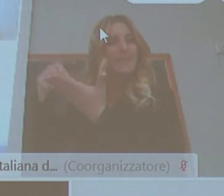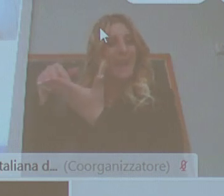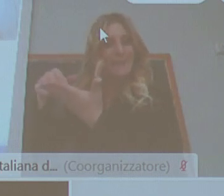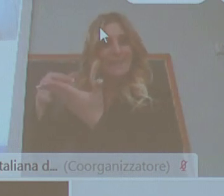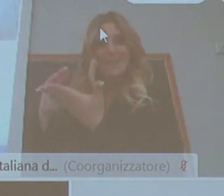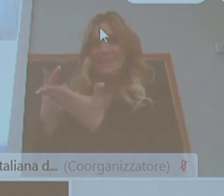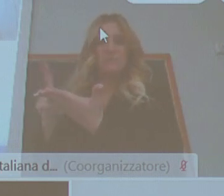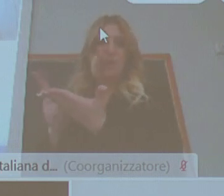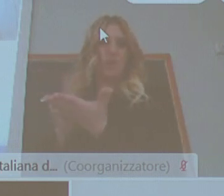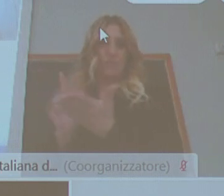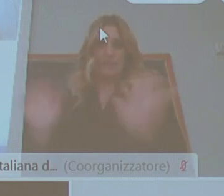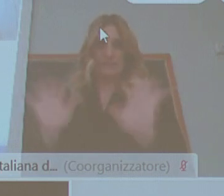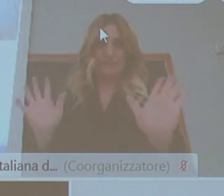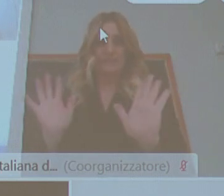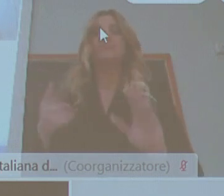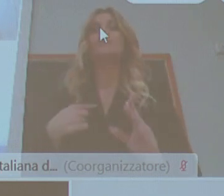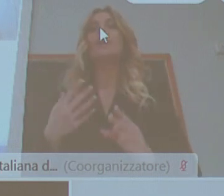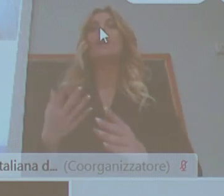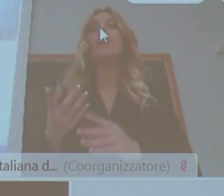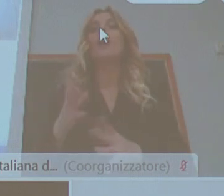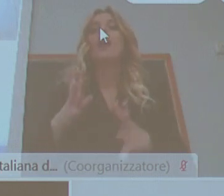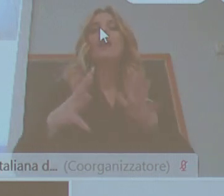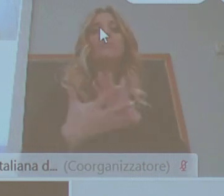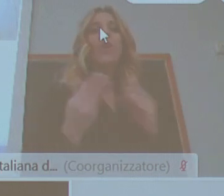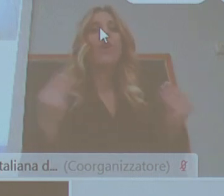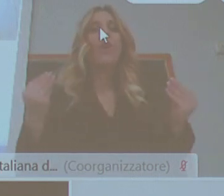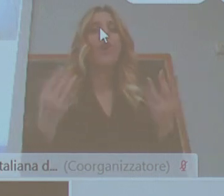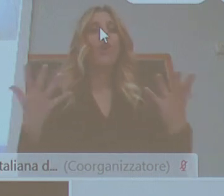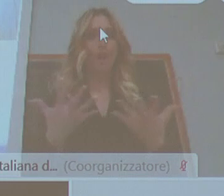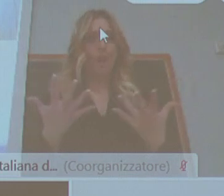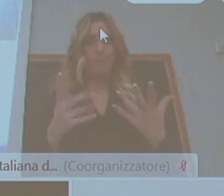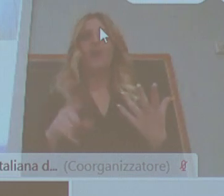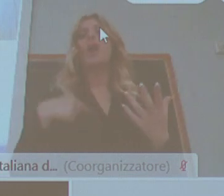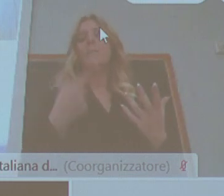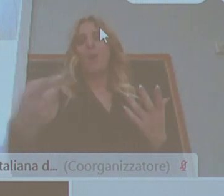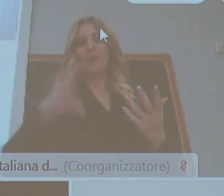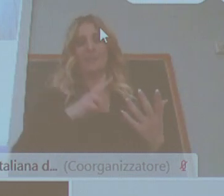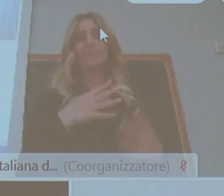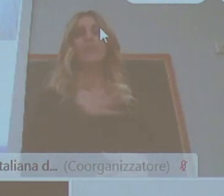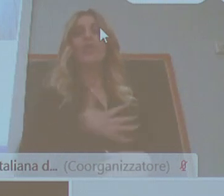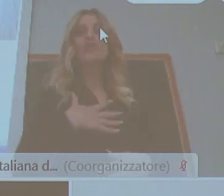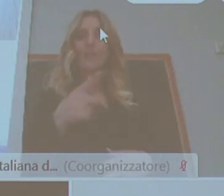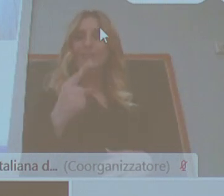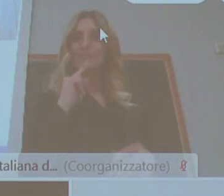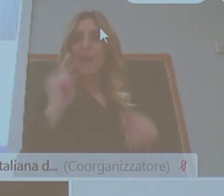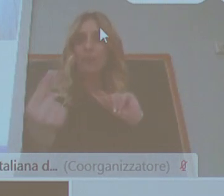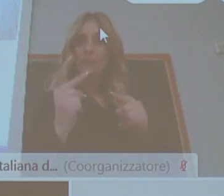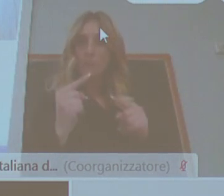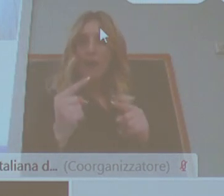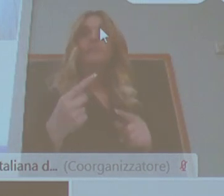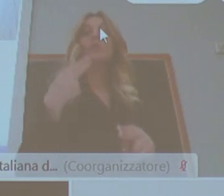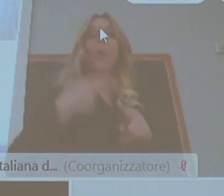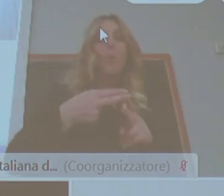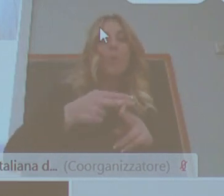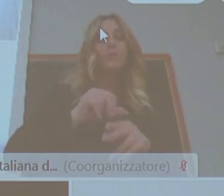capitalismo selvaggio. A lei la parola, così ci dice, anche se soddisfatto di questo mini dibattito, mi pare utilissimo all'interno di